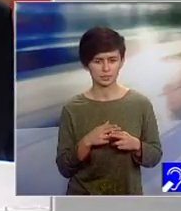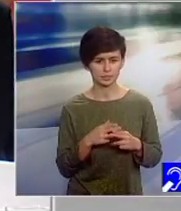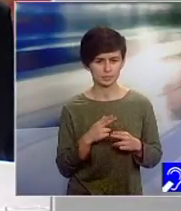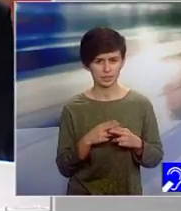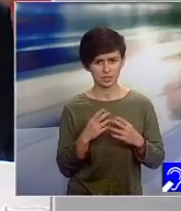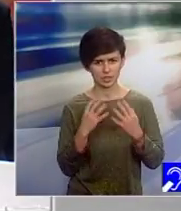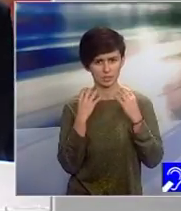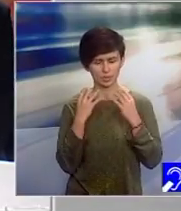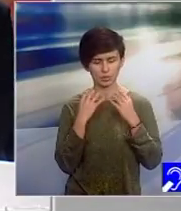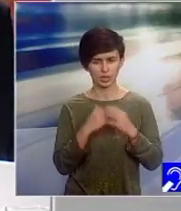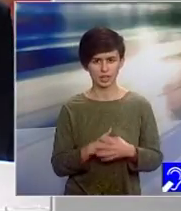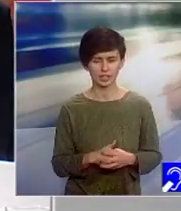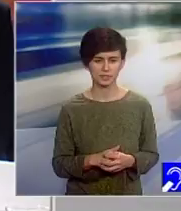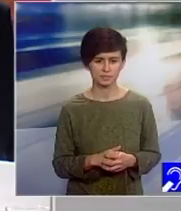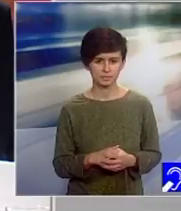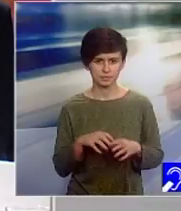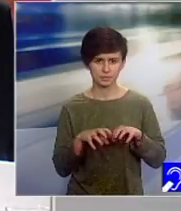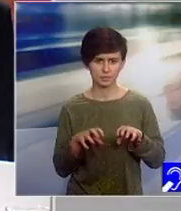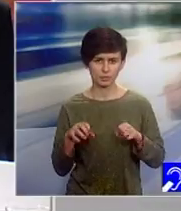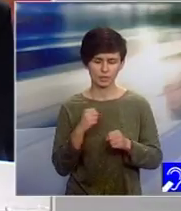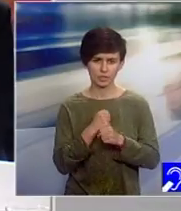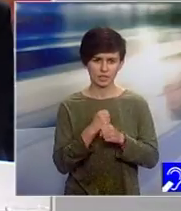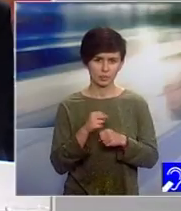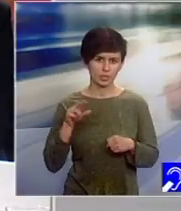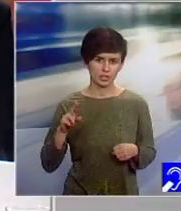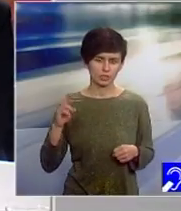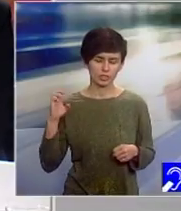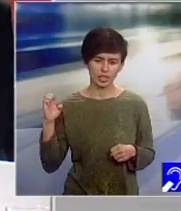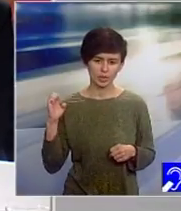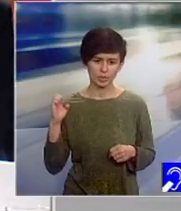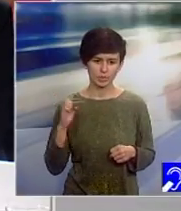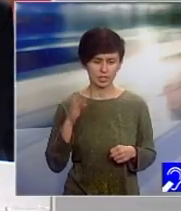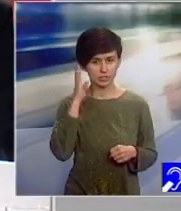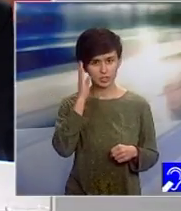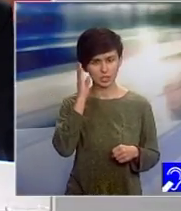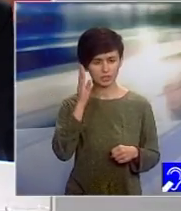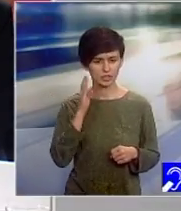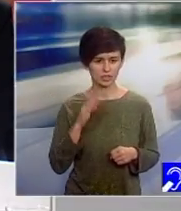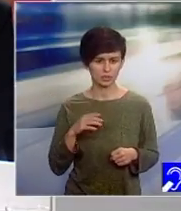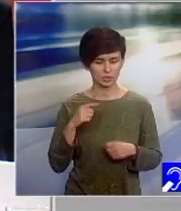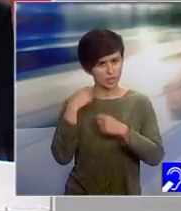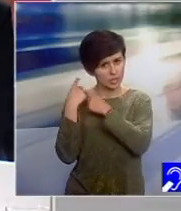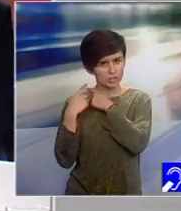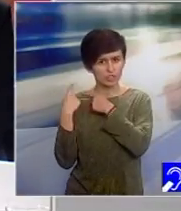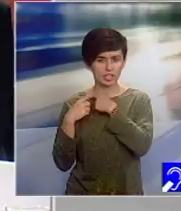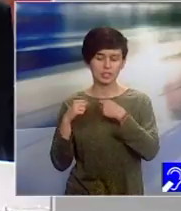Ecosistemul Europei. Locurile de muncă în Uniunea Europeană. Și viitorul generațiilor. Tinere.